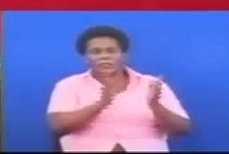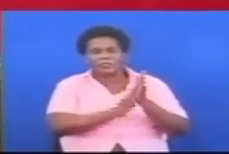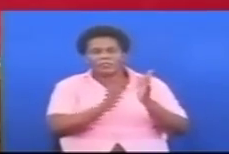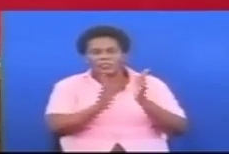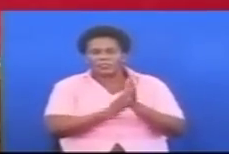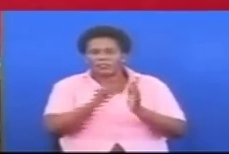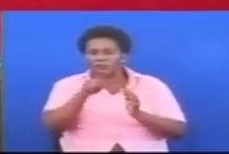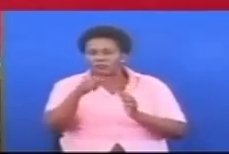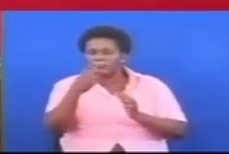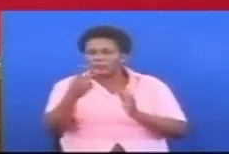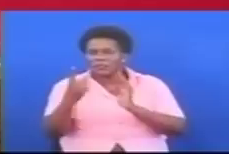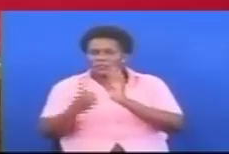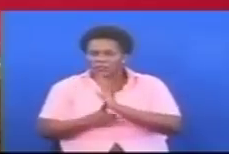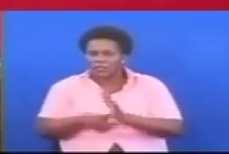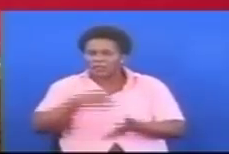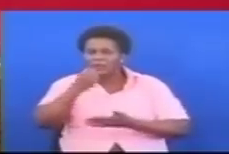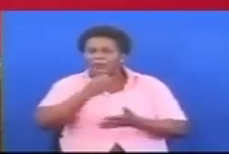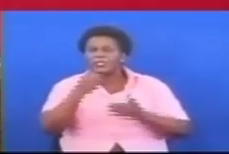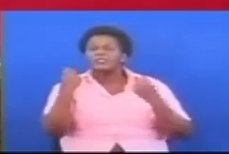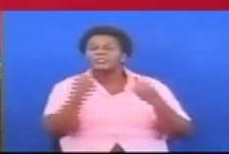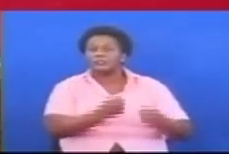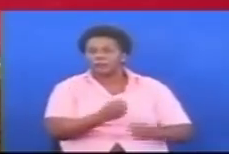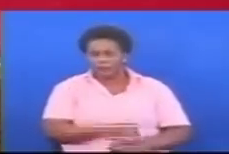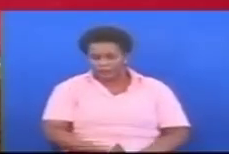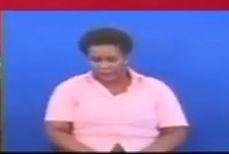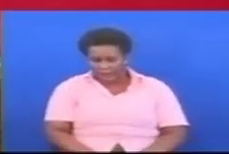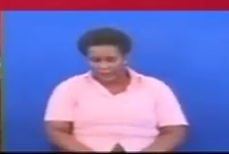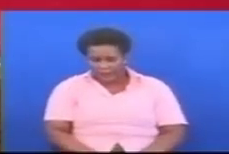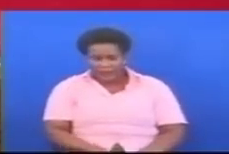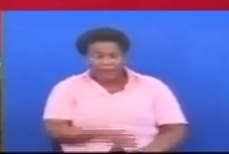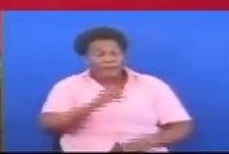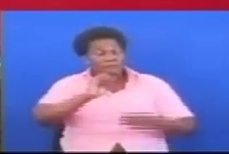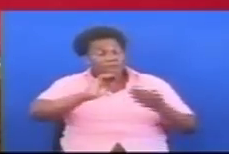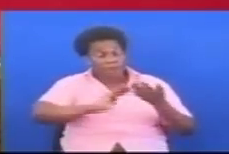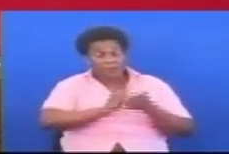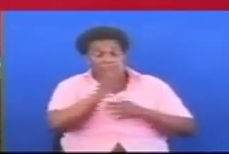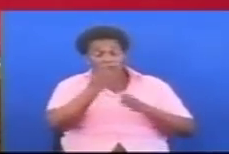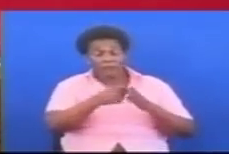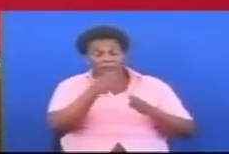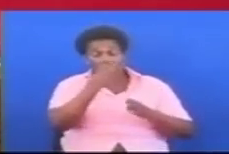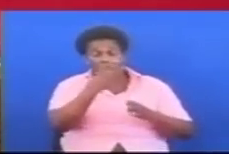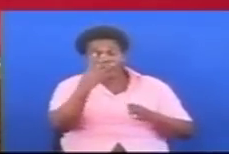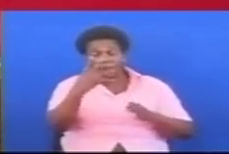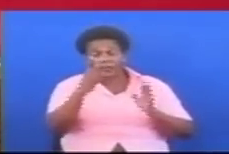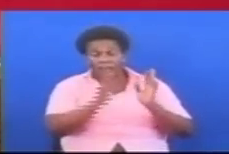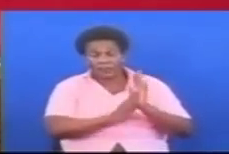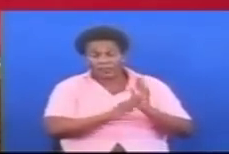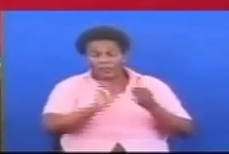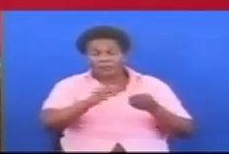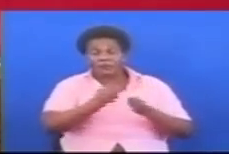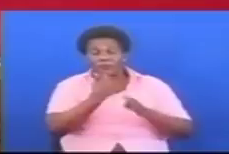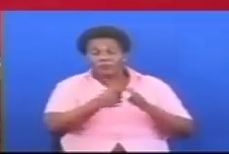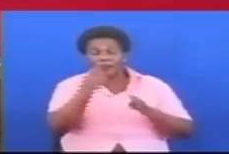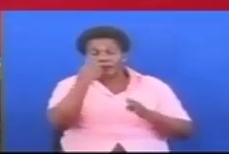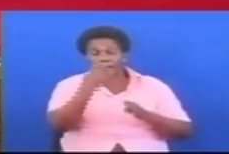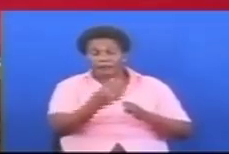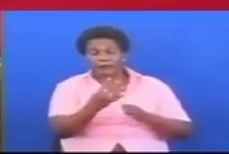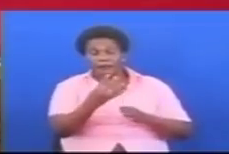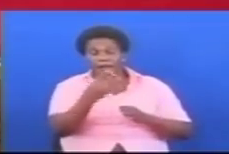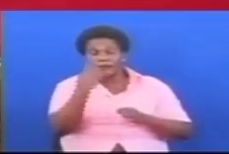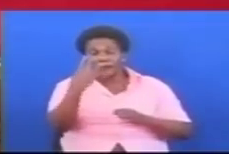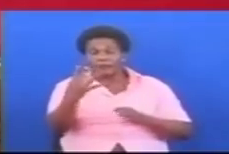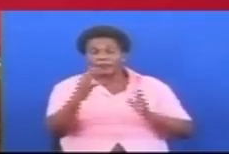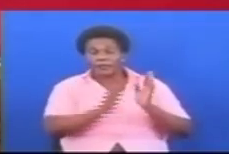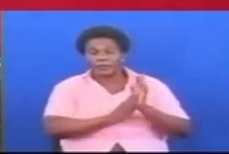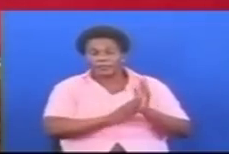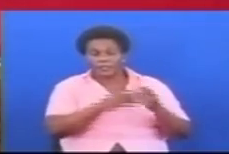99.26% ya bajeti yote ya maji iliyoombwa. Kati ya fedha hizo, shilingi bilioni 349 milioni